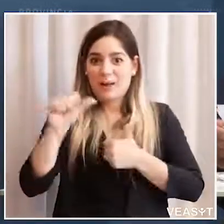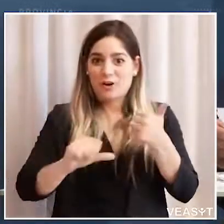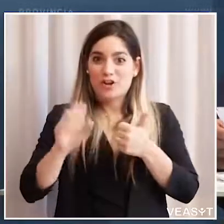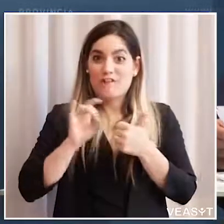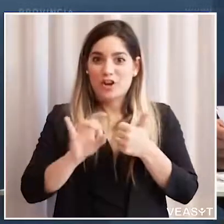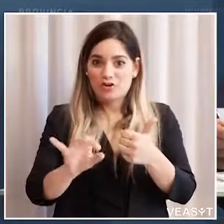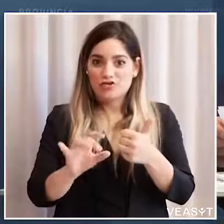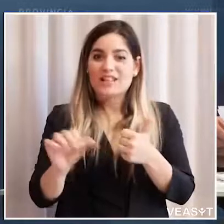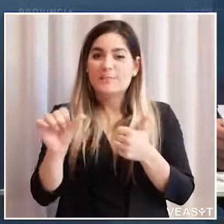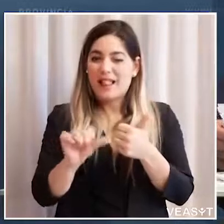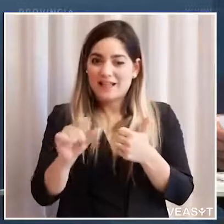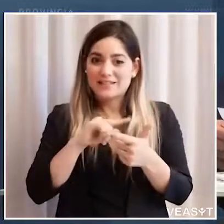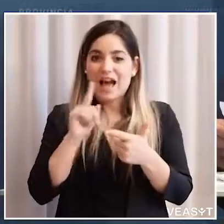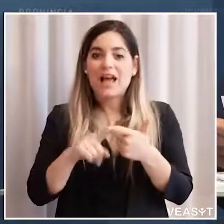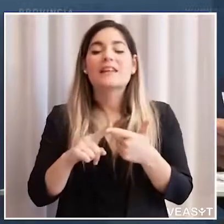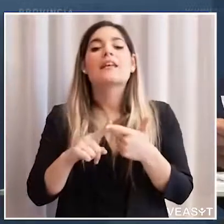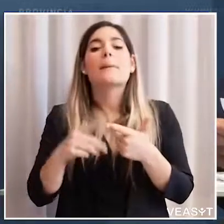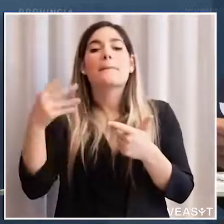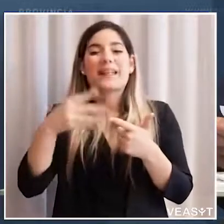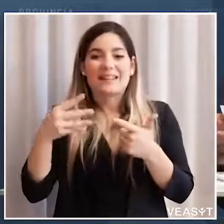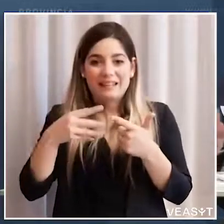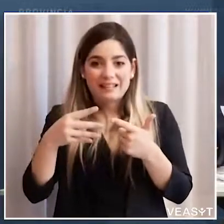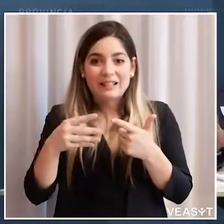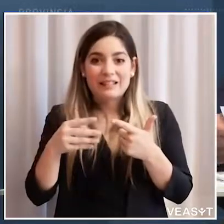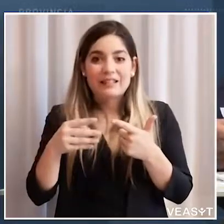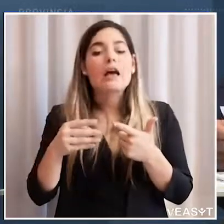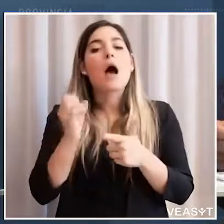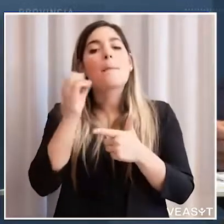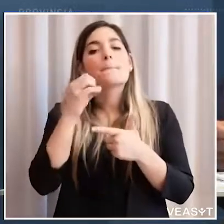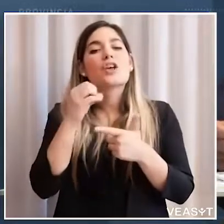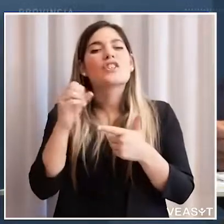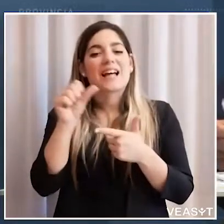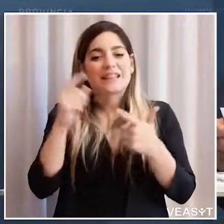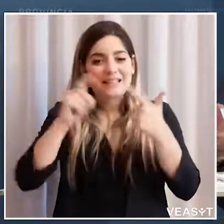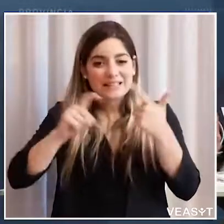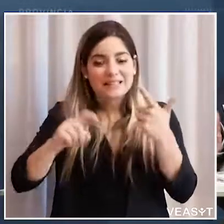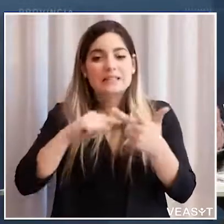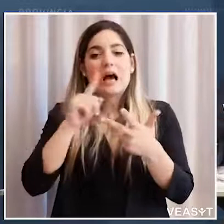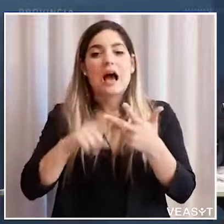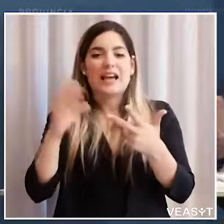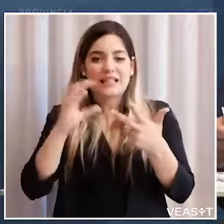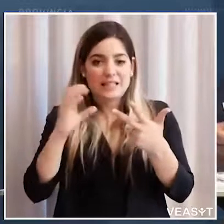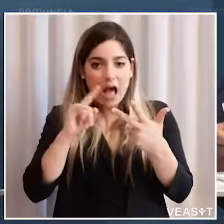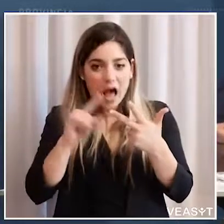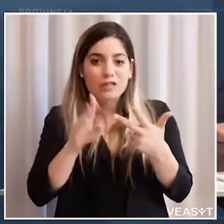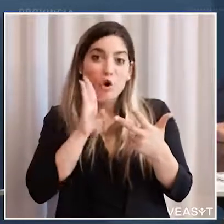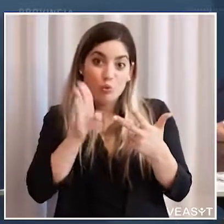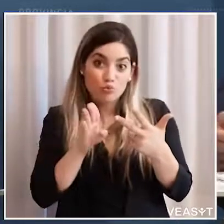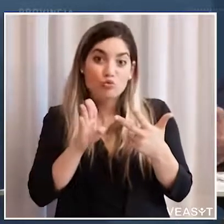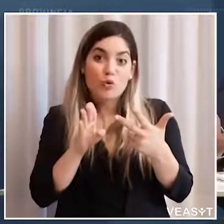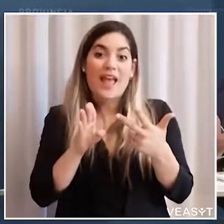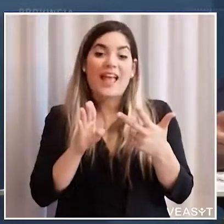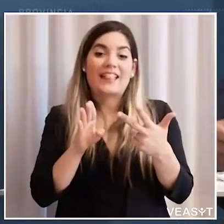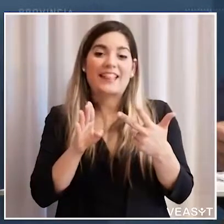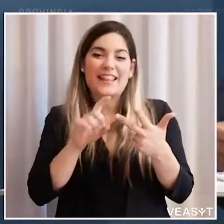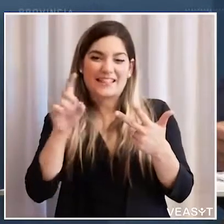laboratorio biologia spallanzani ne dite antonio dio statista professor andrea crisanti il consulente